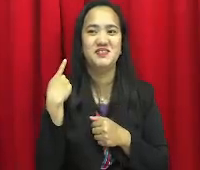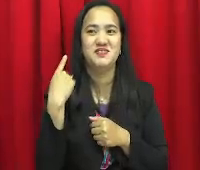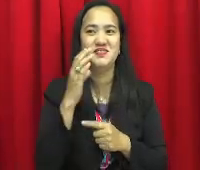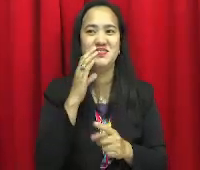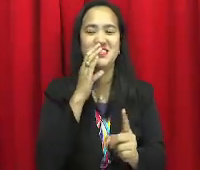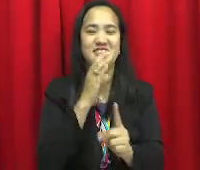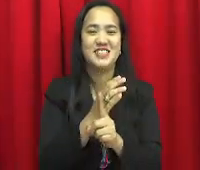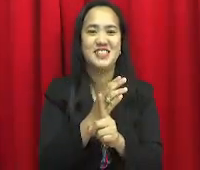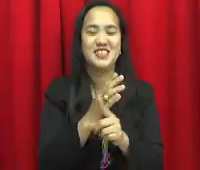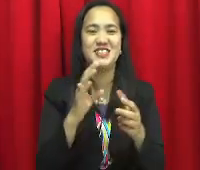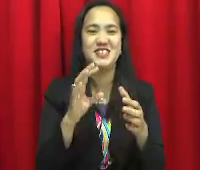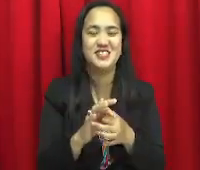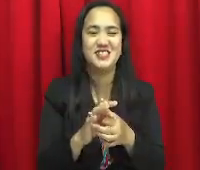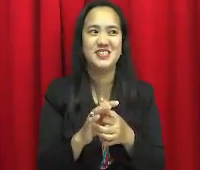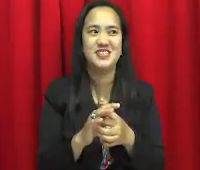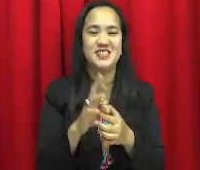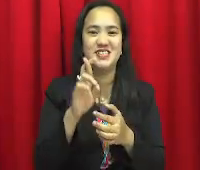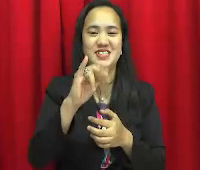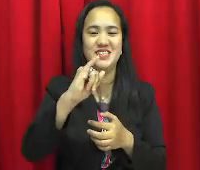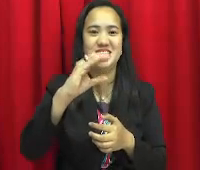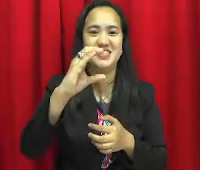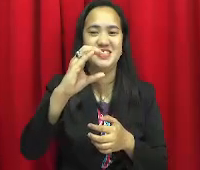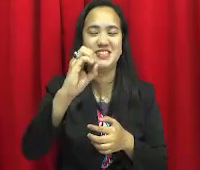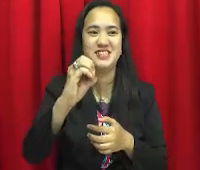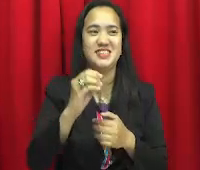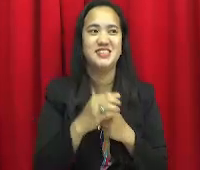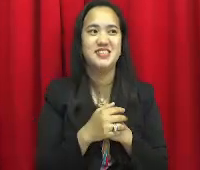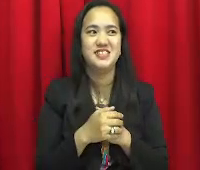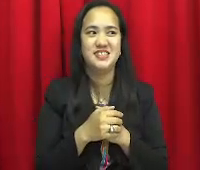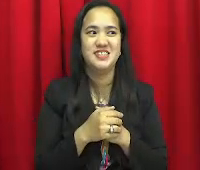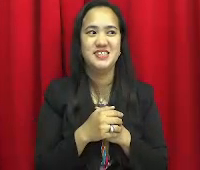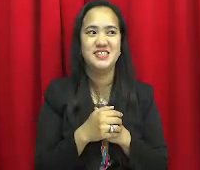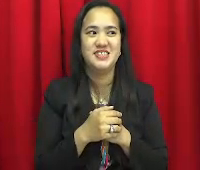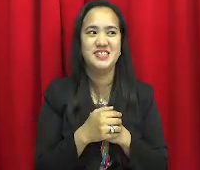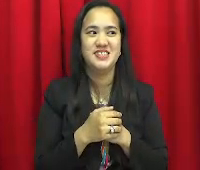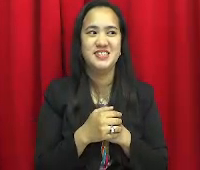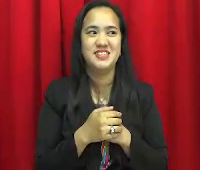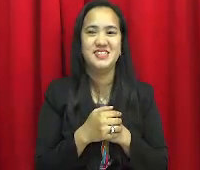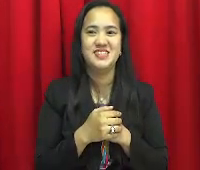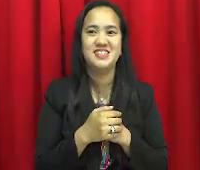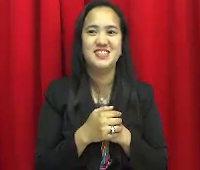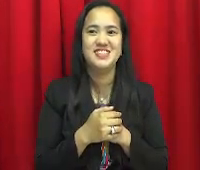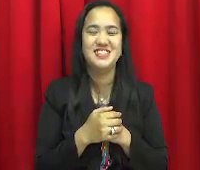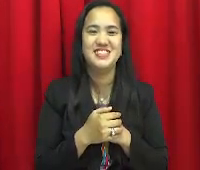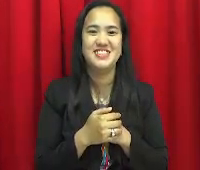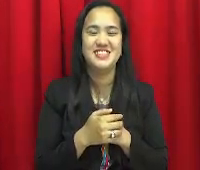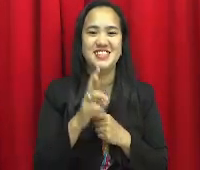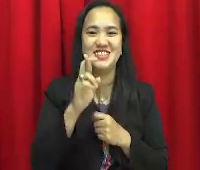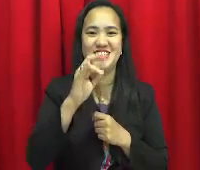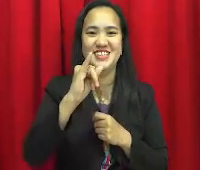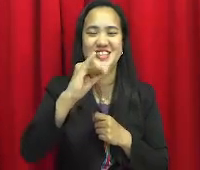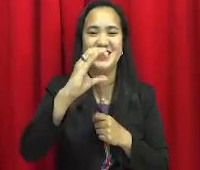Peace for peace. sabi ni Rico Formanis, mabuti nilang first name ko yun, hindi last name.